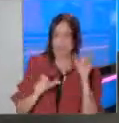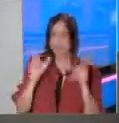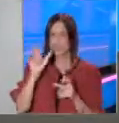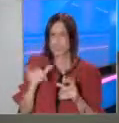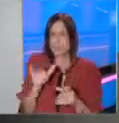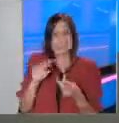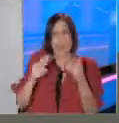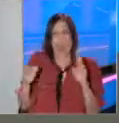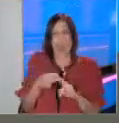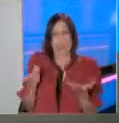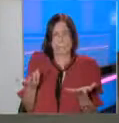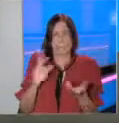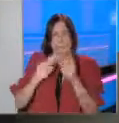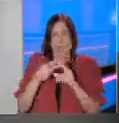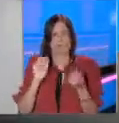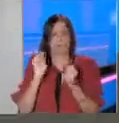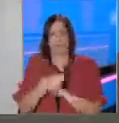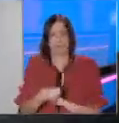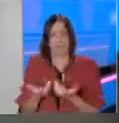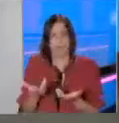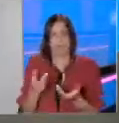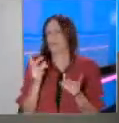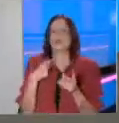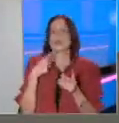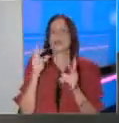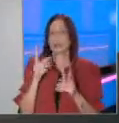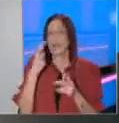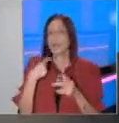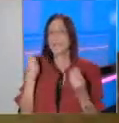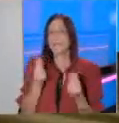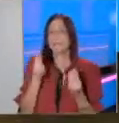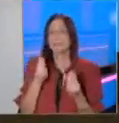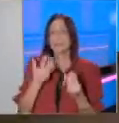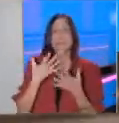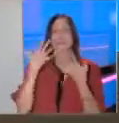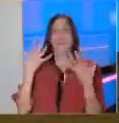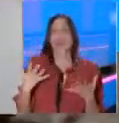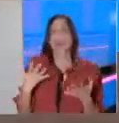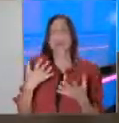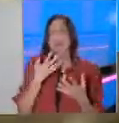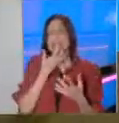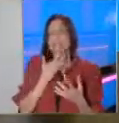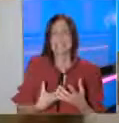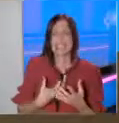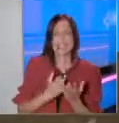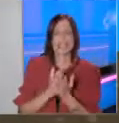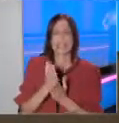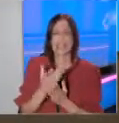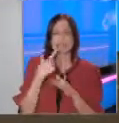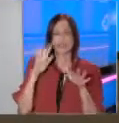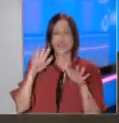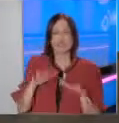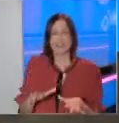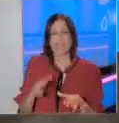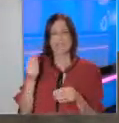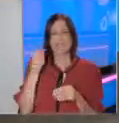עולם? העולם השתנה. אמר לי פעם אחד מגדולי הצדיקים בדורנו, יהודי שיושב בדלת